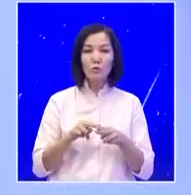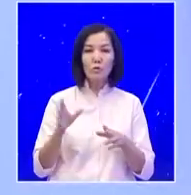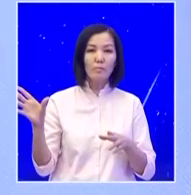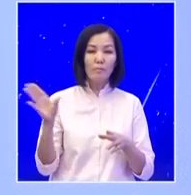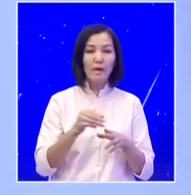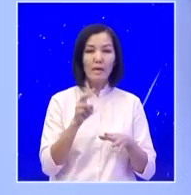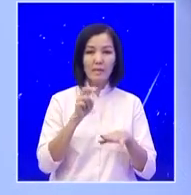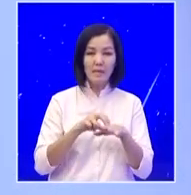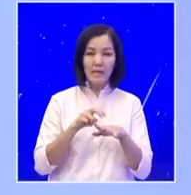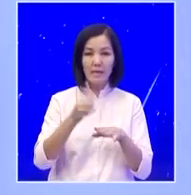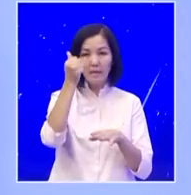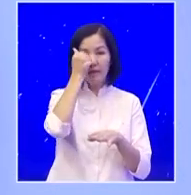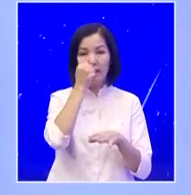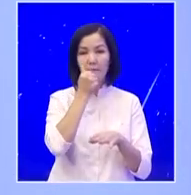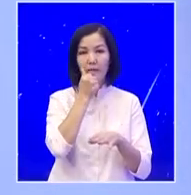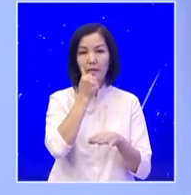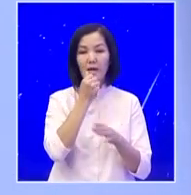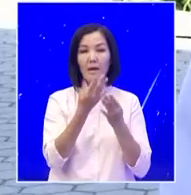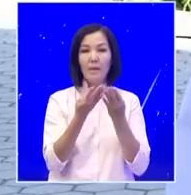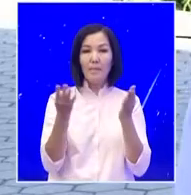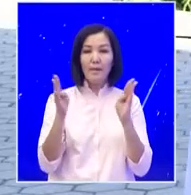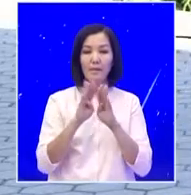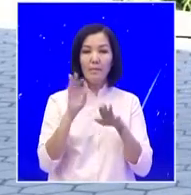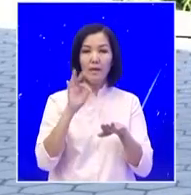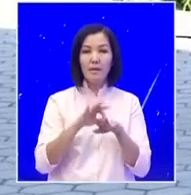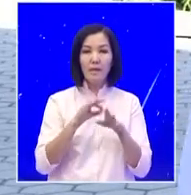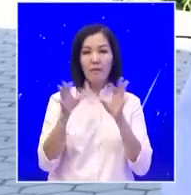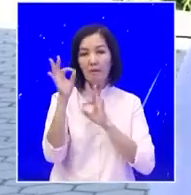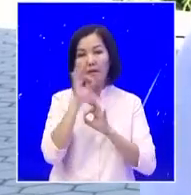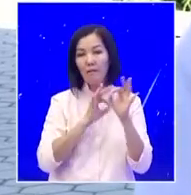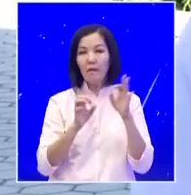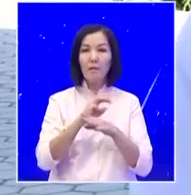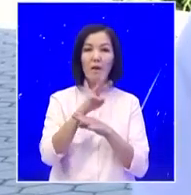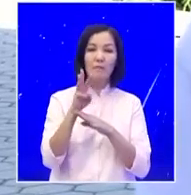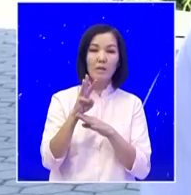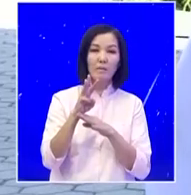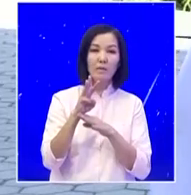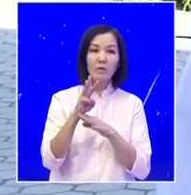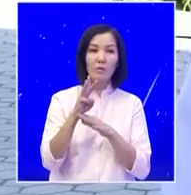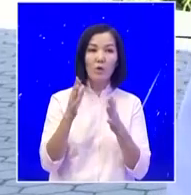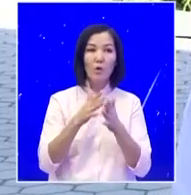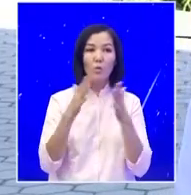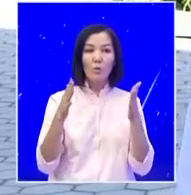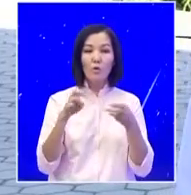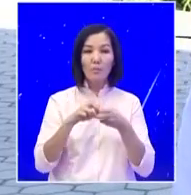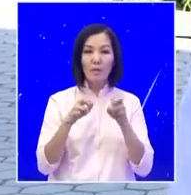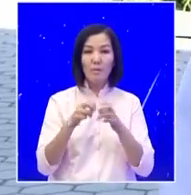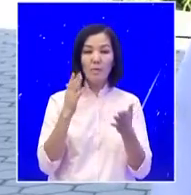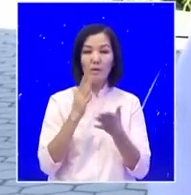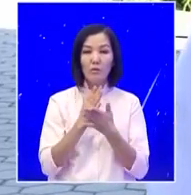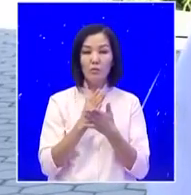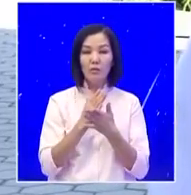тарапынан алғысымыз шексіз. Пандемиямен күрестен кейін де дәрі-дәрмекпен қамтамасыз ету жағынан үлкен мәселелер туды.